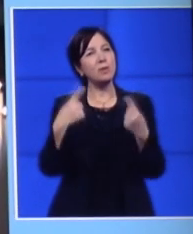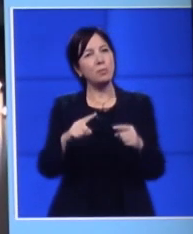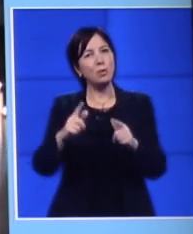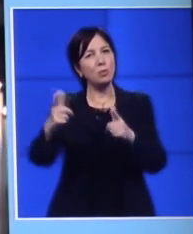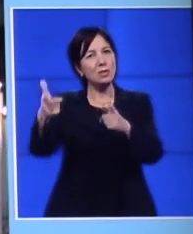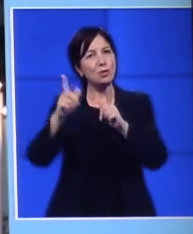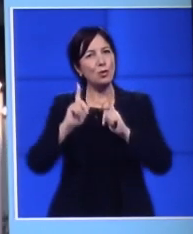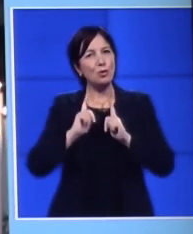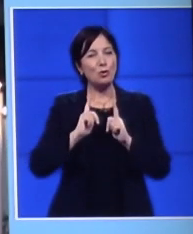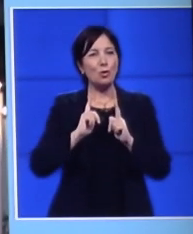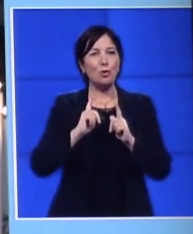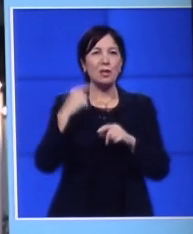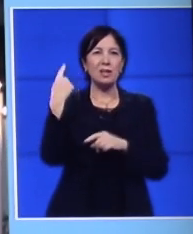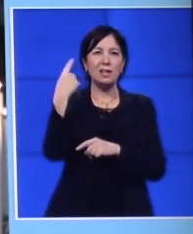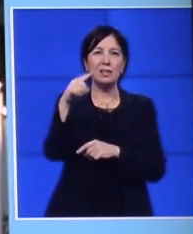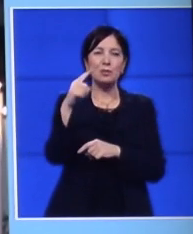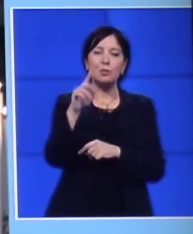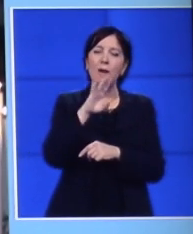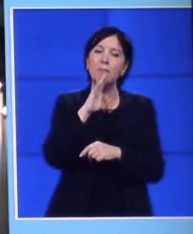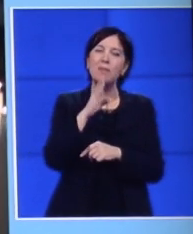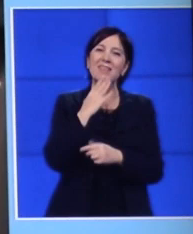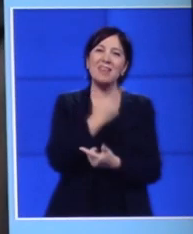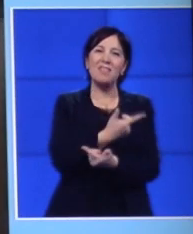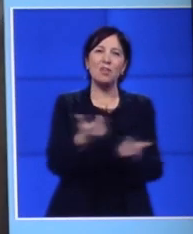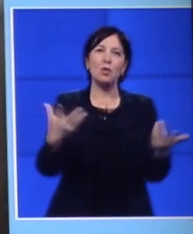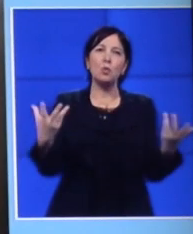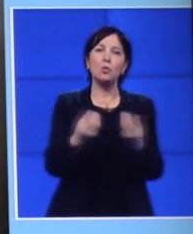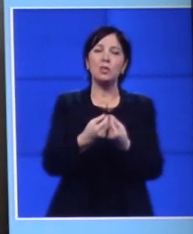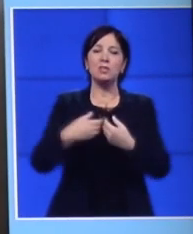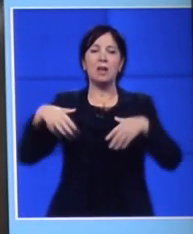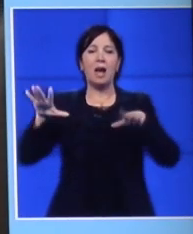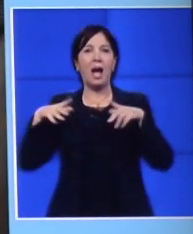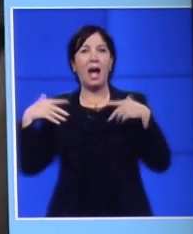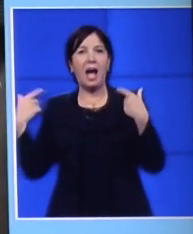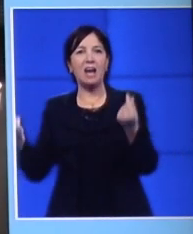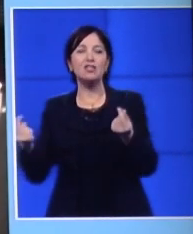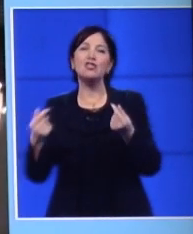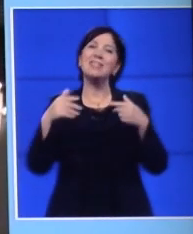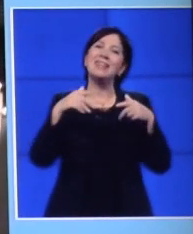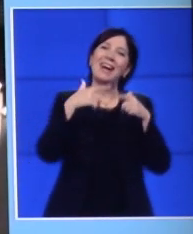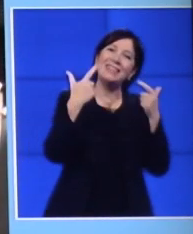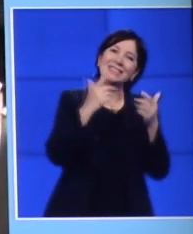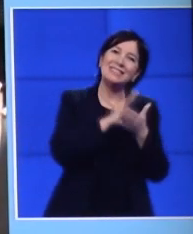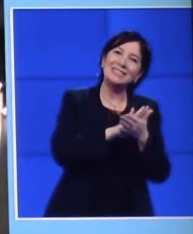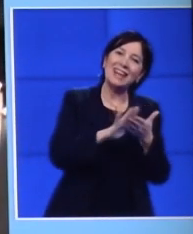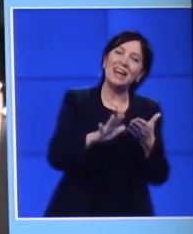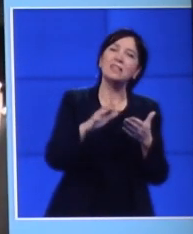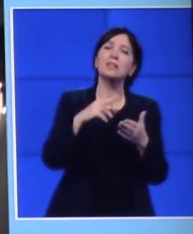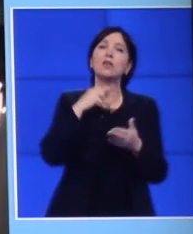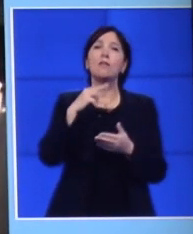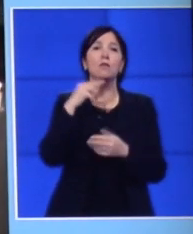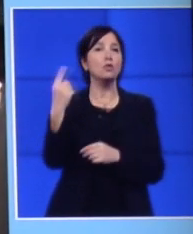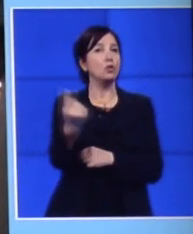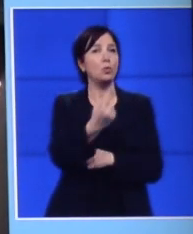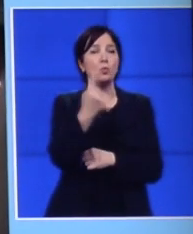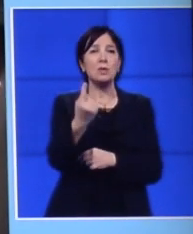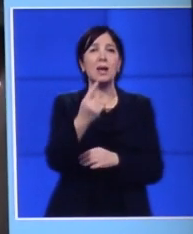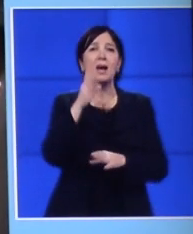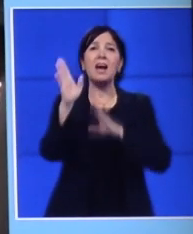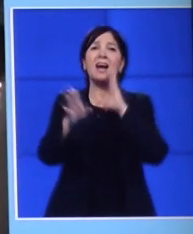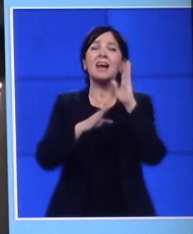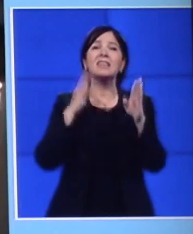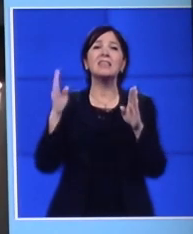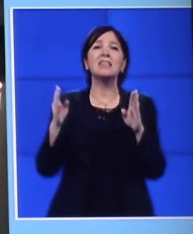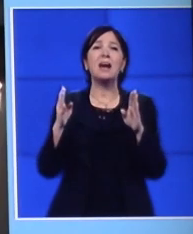dono della tua benevolenza, uniti agli angeli e ai santi, con voce unanime cantiamo